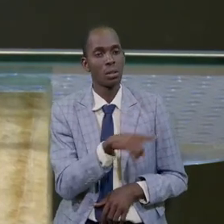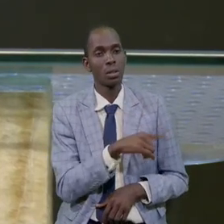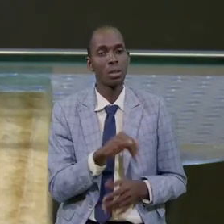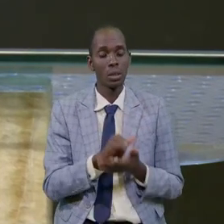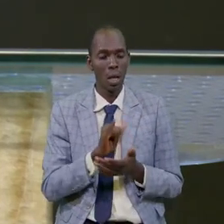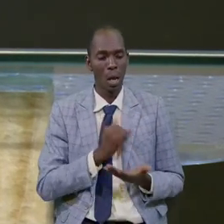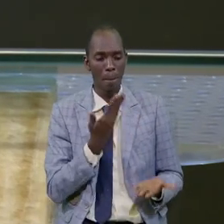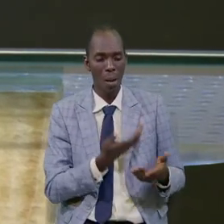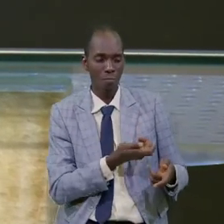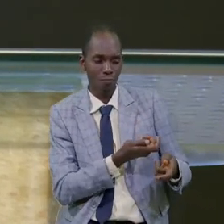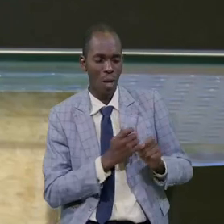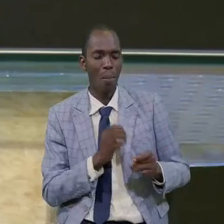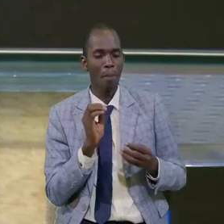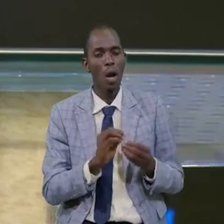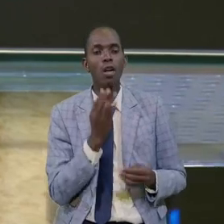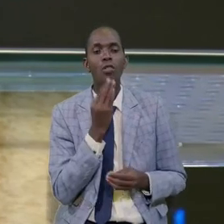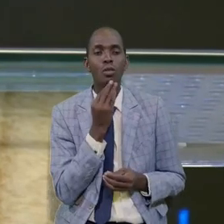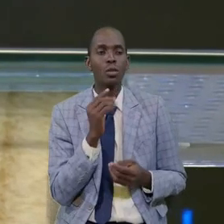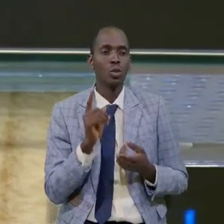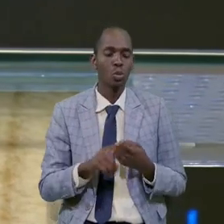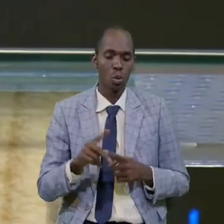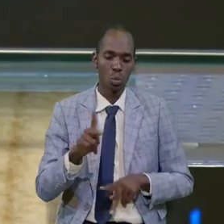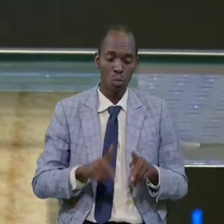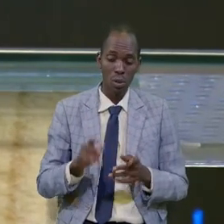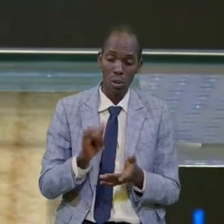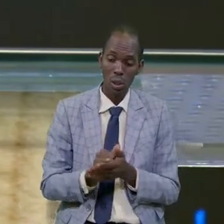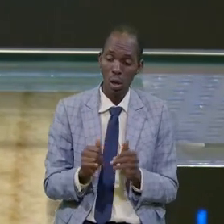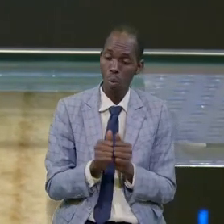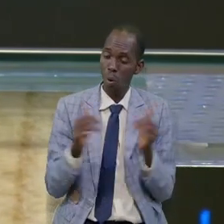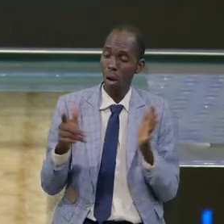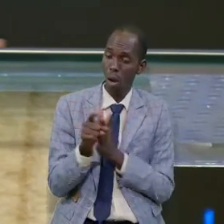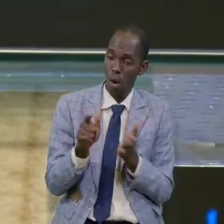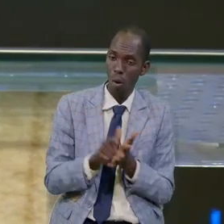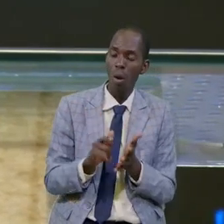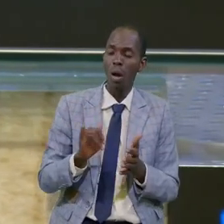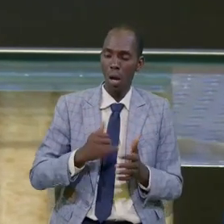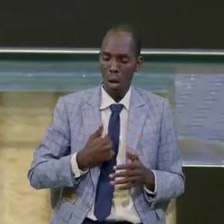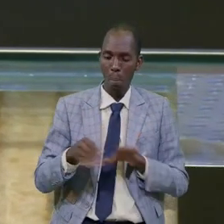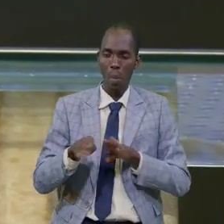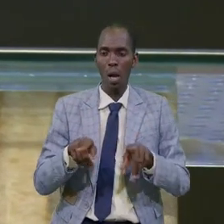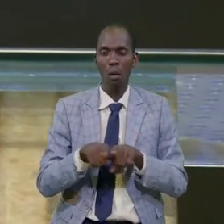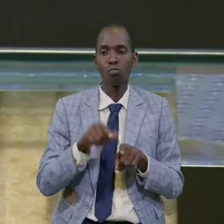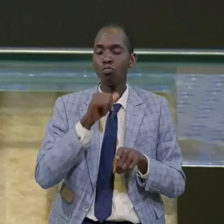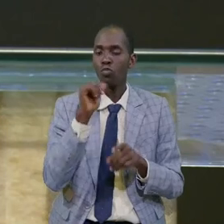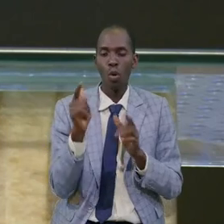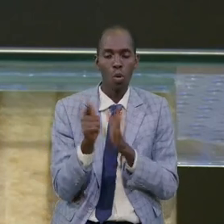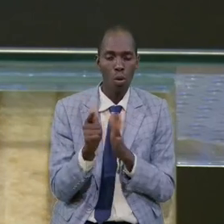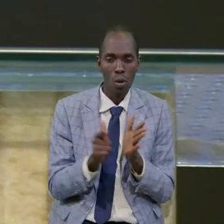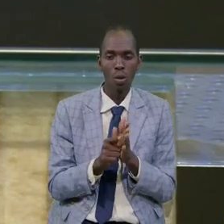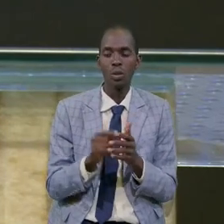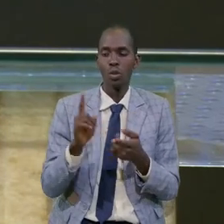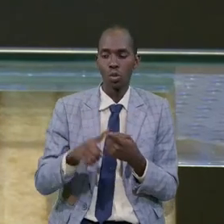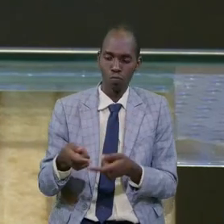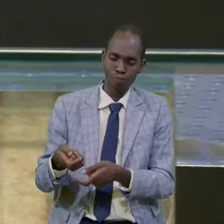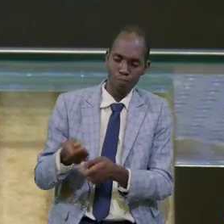afin de gagner les Juifs, avec ceux qui sont sous la loi, comme sous la loi, quoique je ne sois pas moi-même sous la